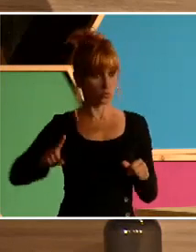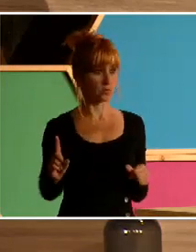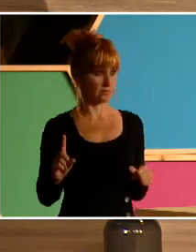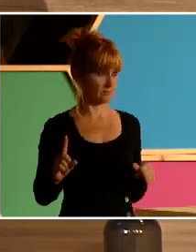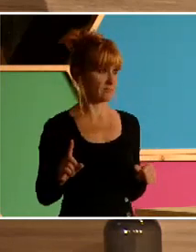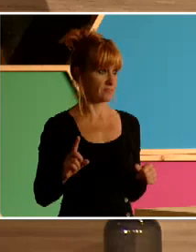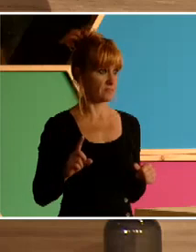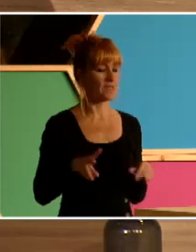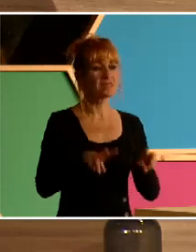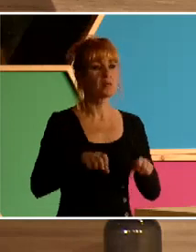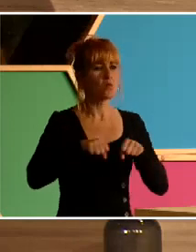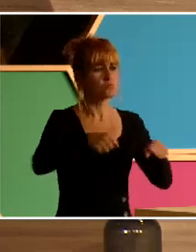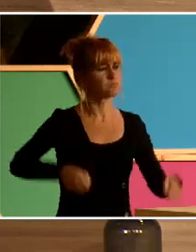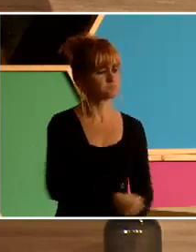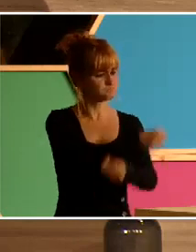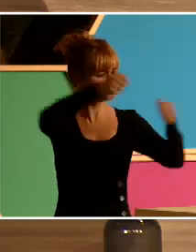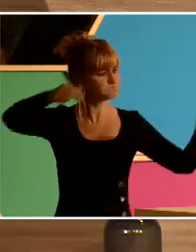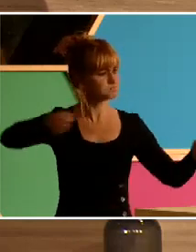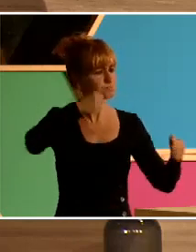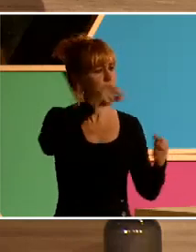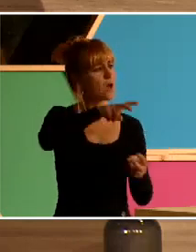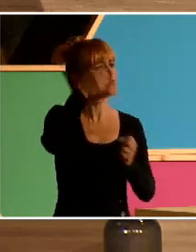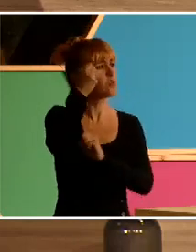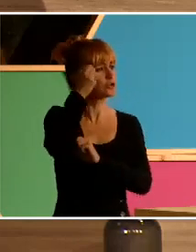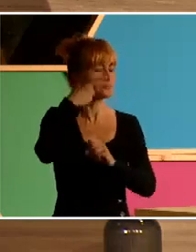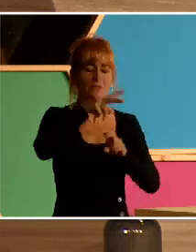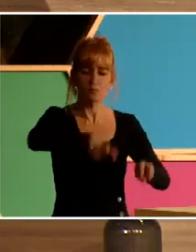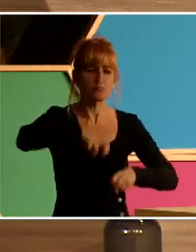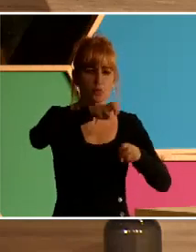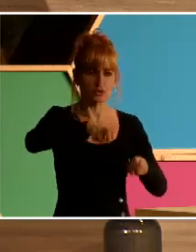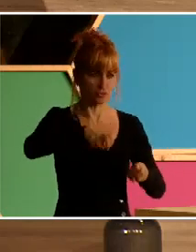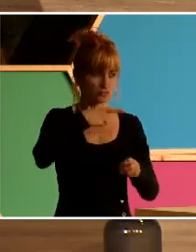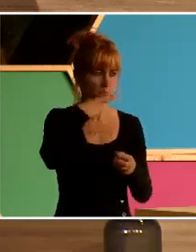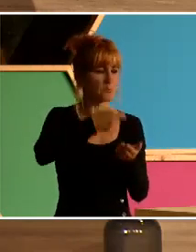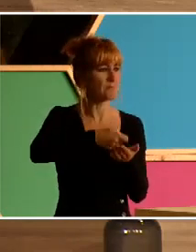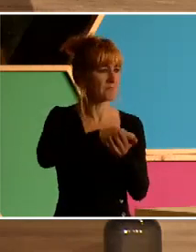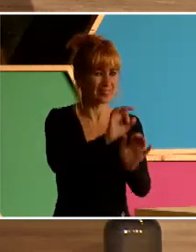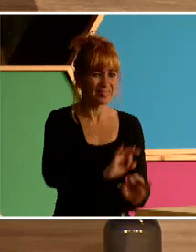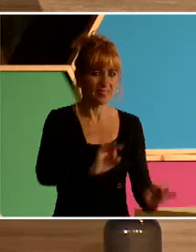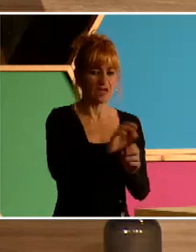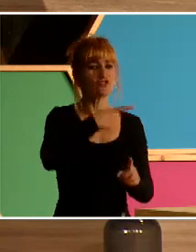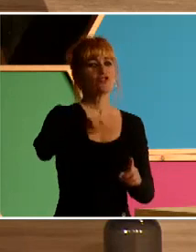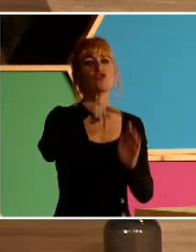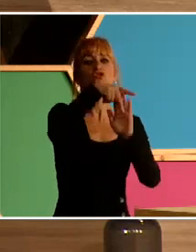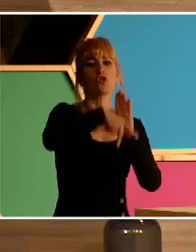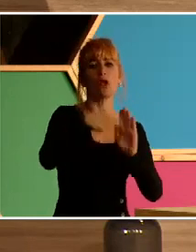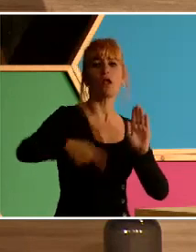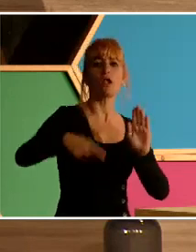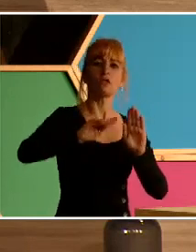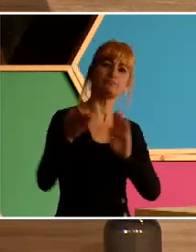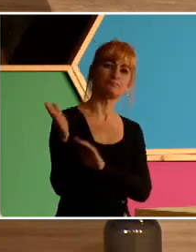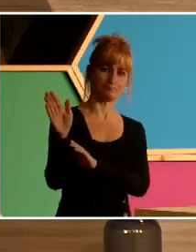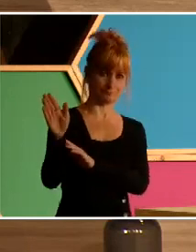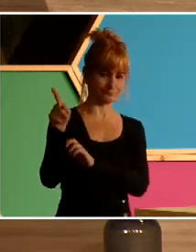grans superfícies que no pagaven els impostos, els hem fet pagar els impostos. Hem canviat les regles del joc pels promotors immobiliaris amb